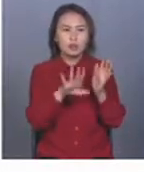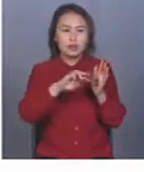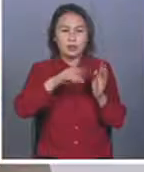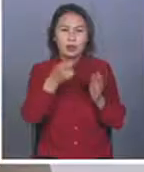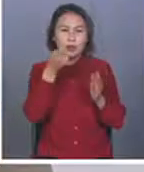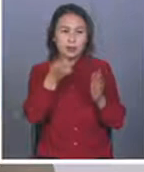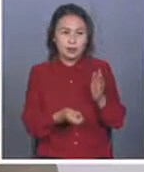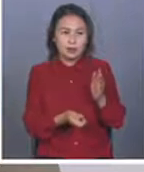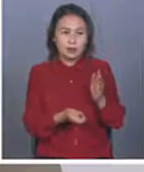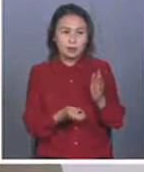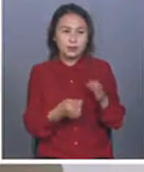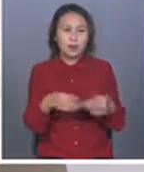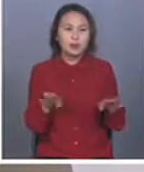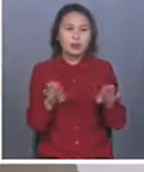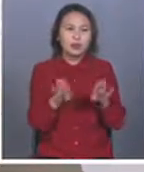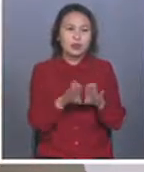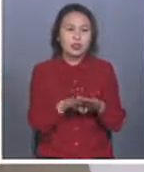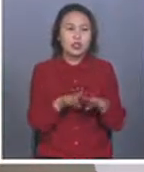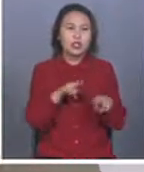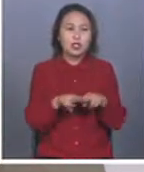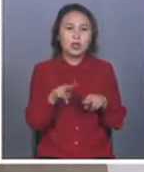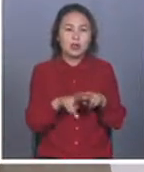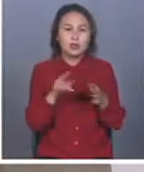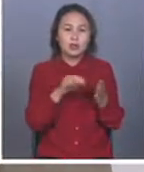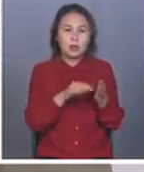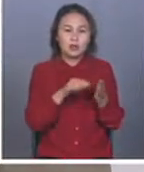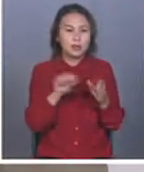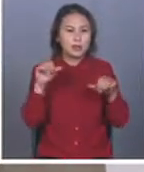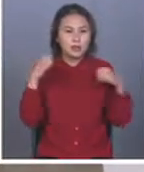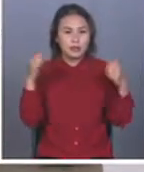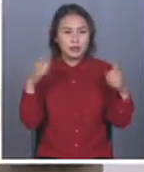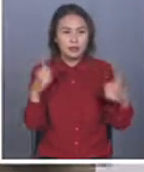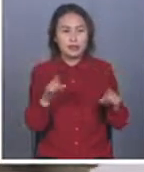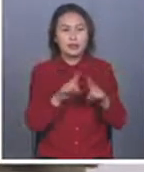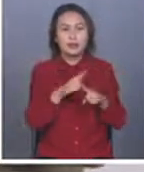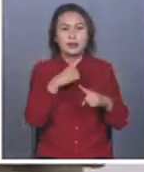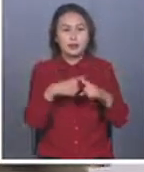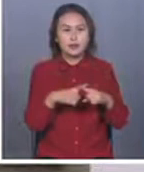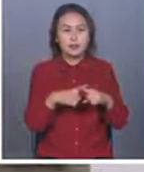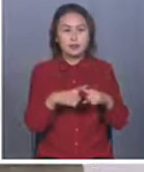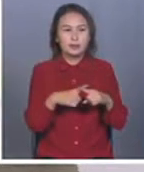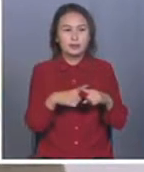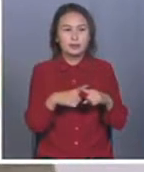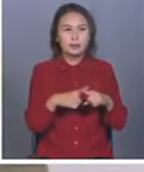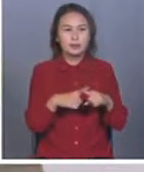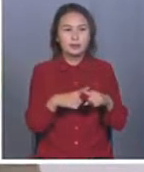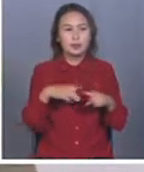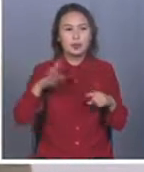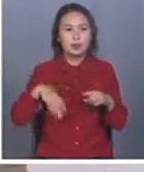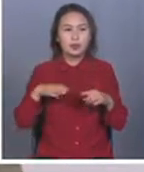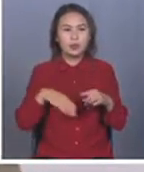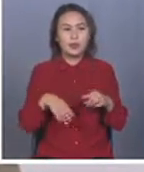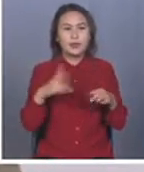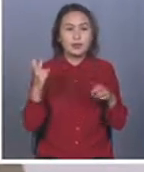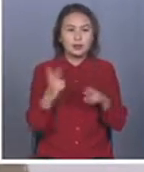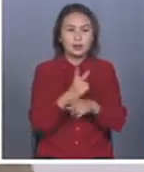арзандады. Бұл жерде бізге шоколадтың бағасы белгісіз, яғни x деп аламыз. Одан кейін 2 есе